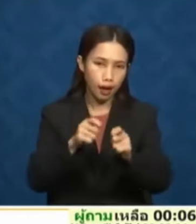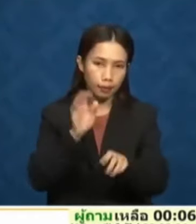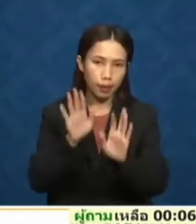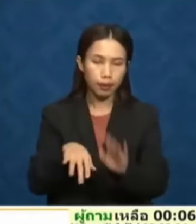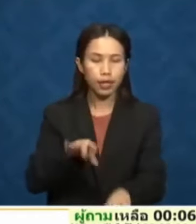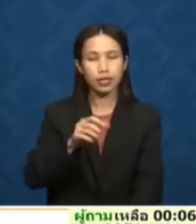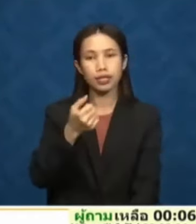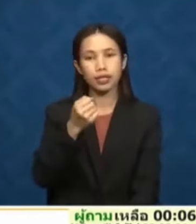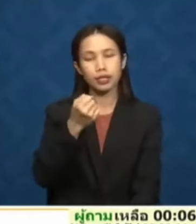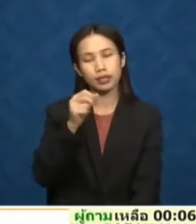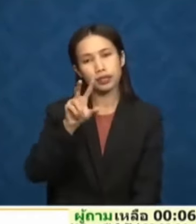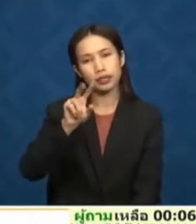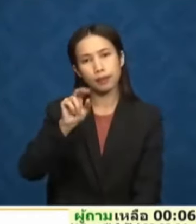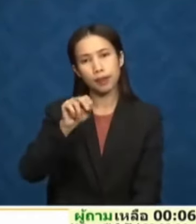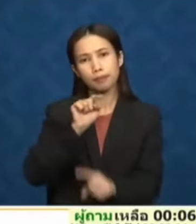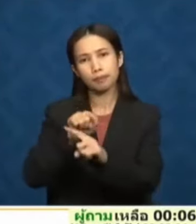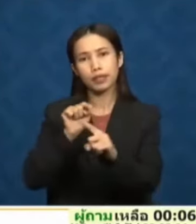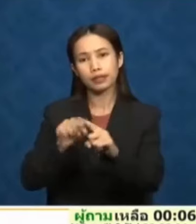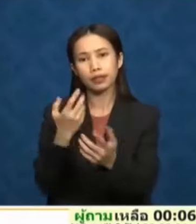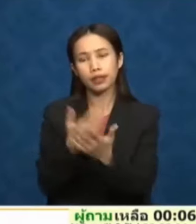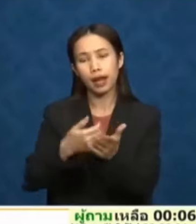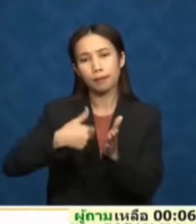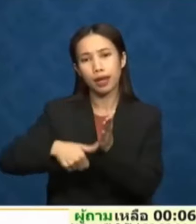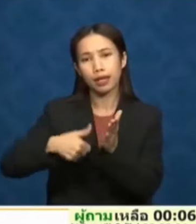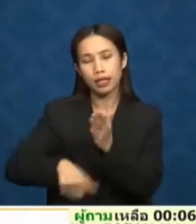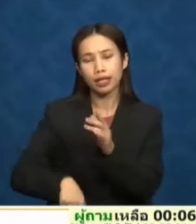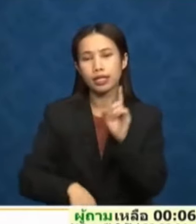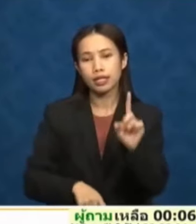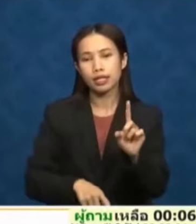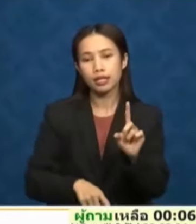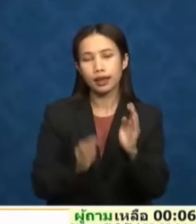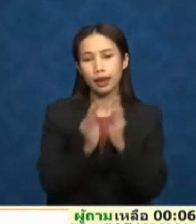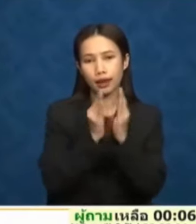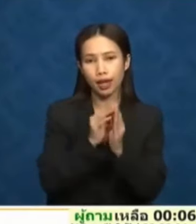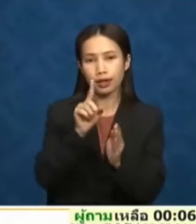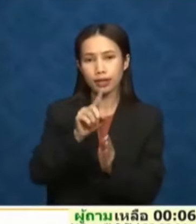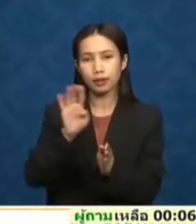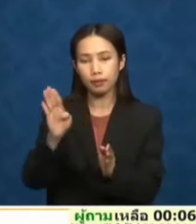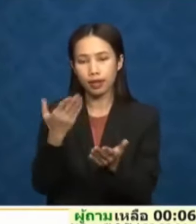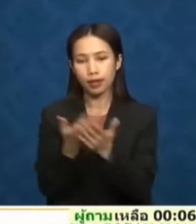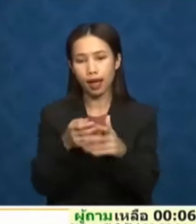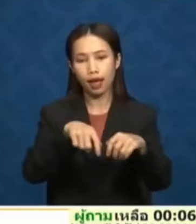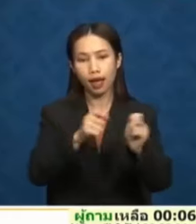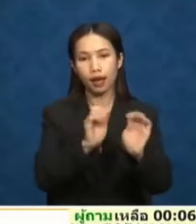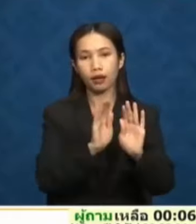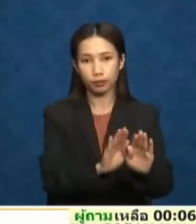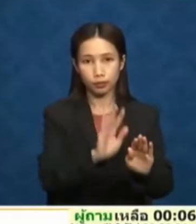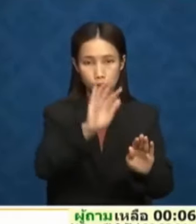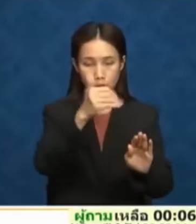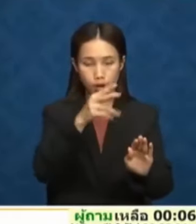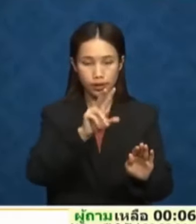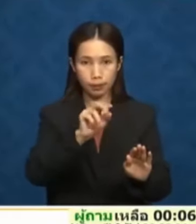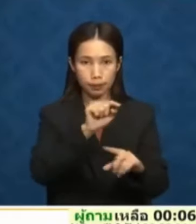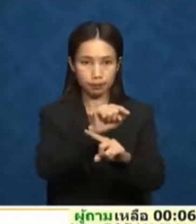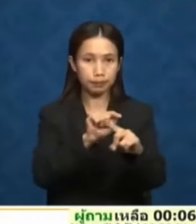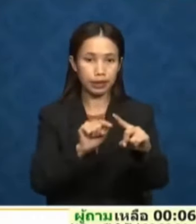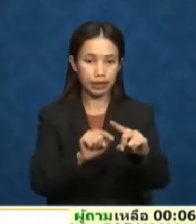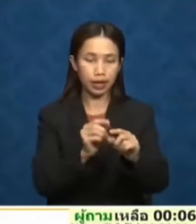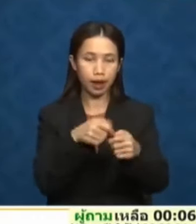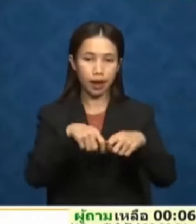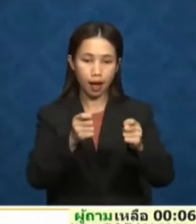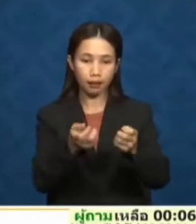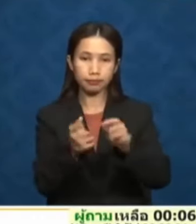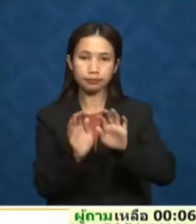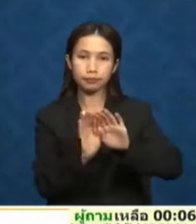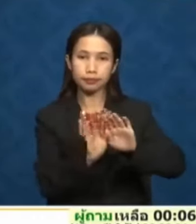ละ 30คือจ่ายพอย์ 1บาทนึงเนี่ยนะครับก็หักไว้ก่อน 30%เพื่อเอาไปชดเชย